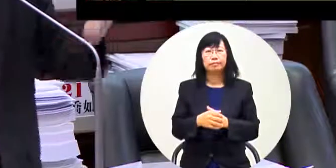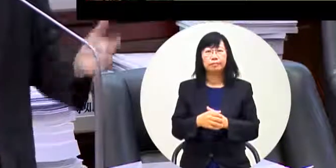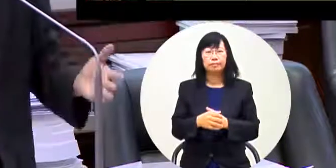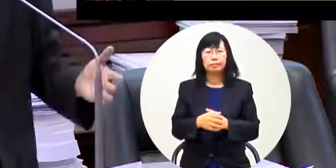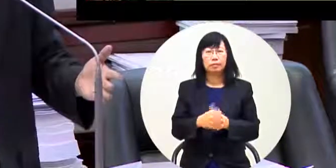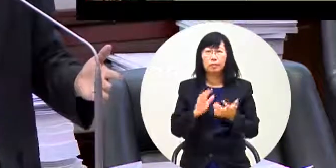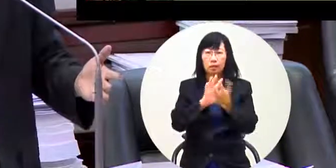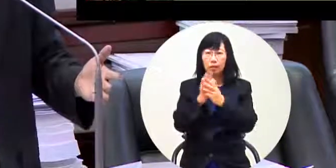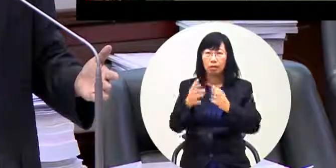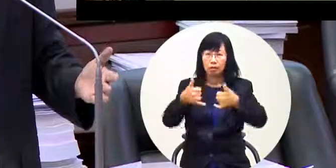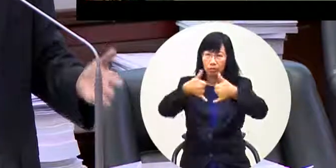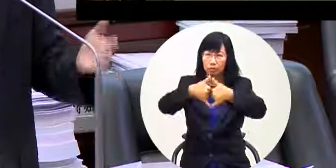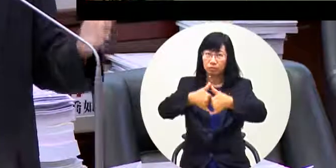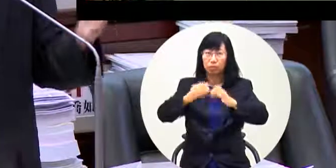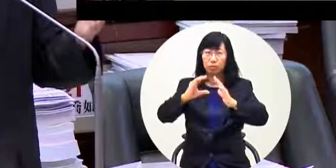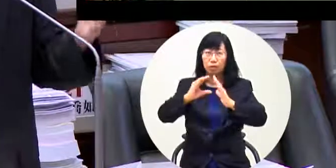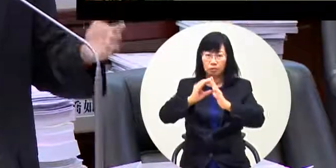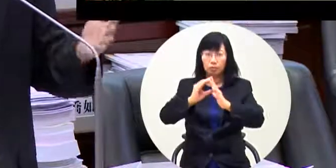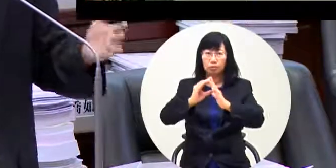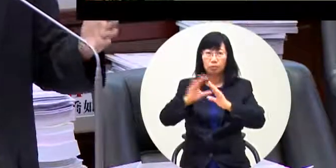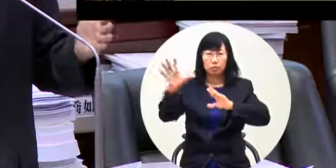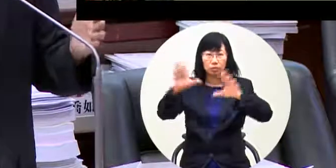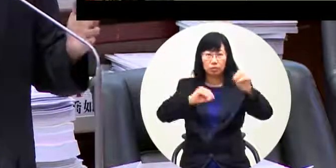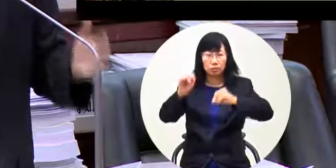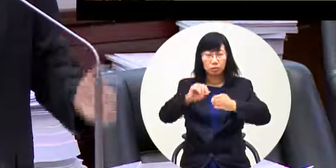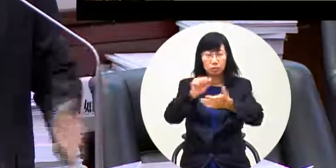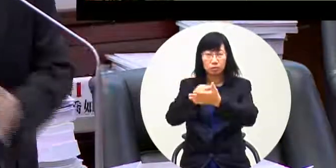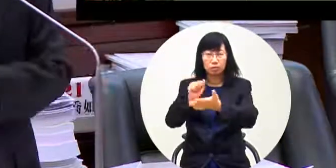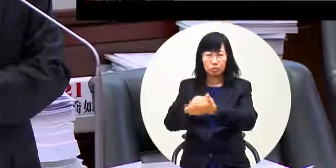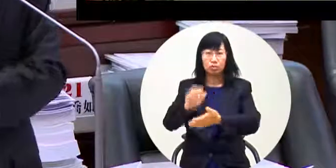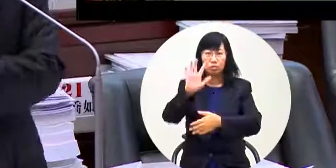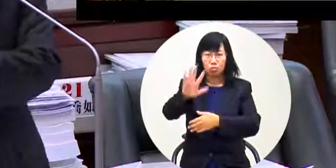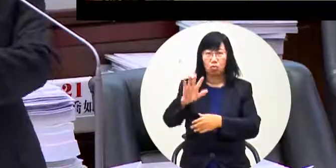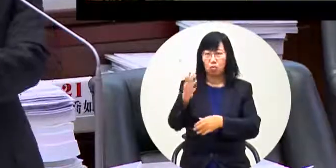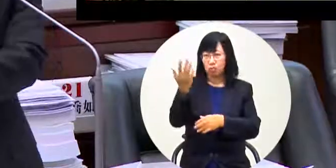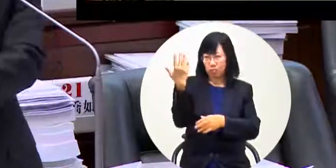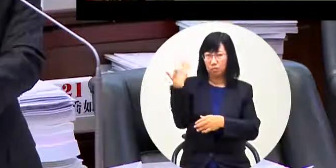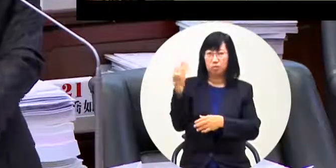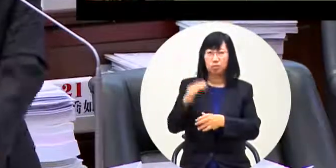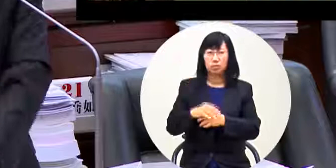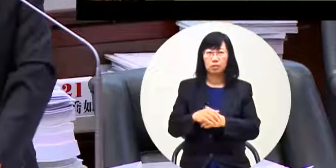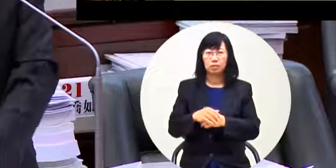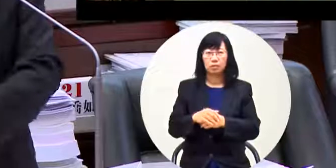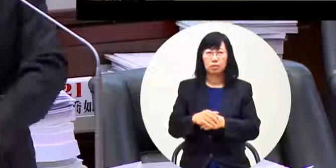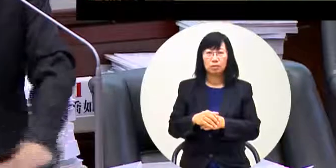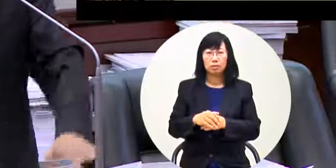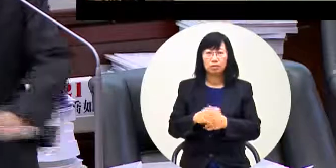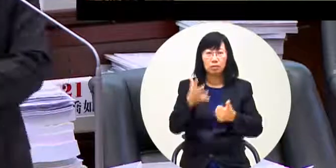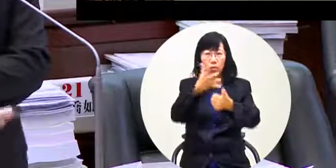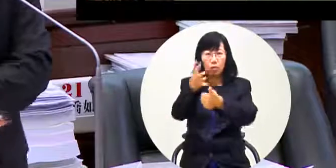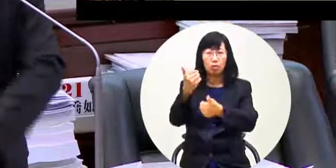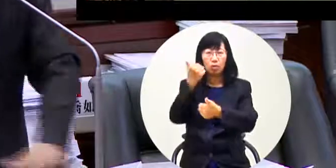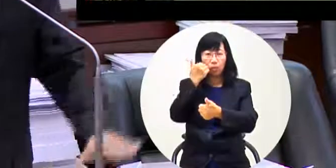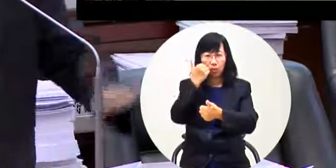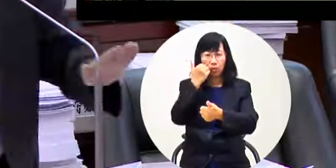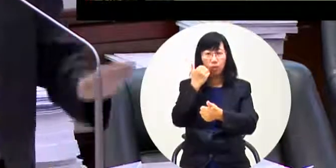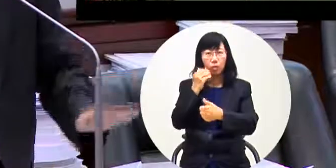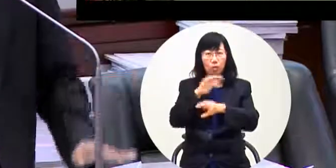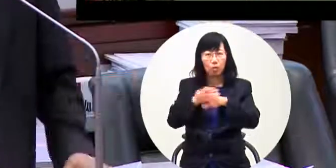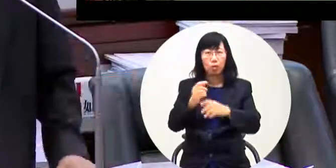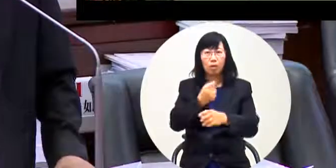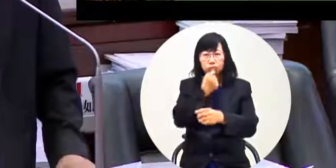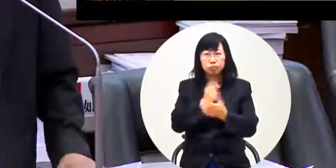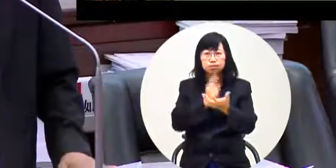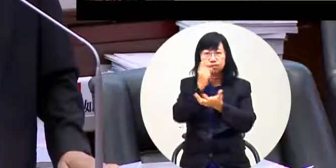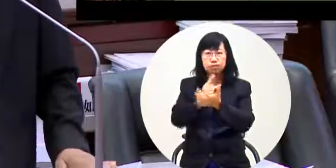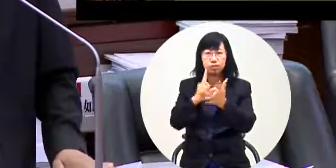资料库了，所有应该会去参加长照的一个对象里面，几乎都是健保局的